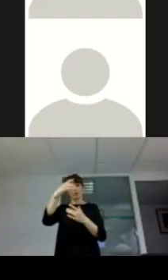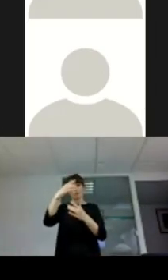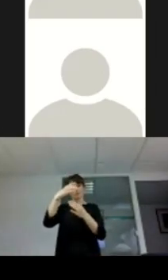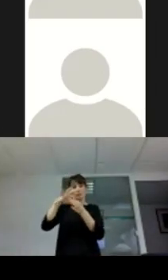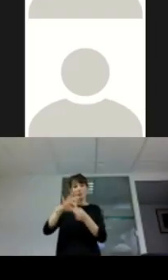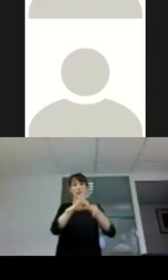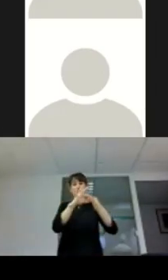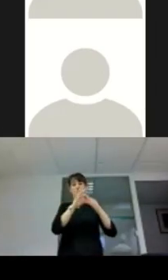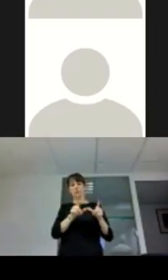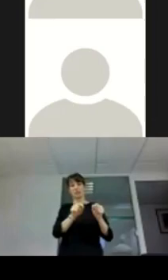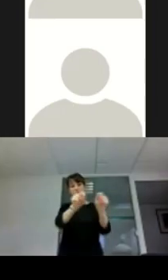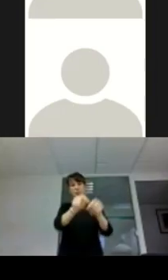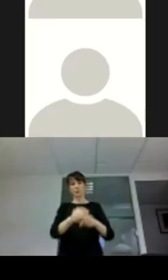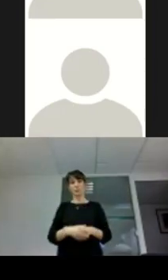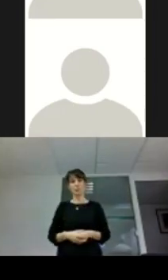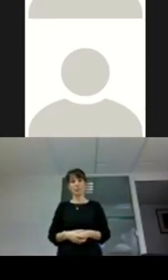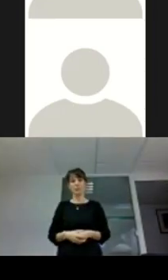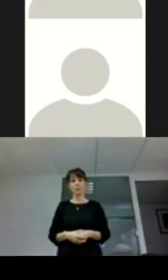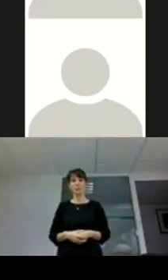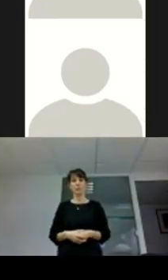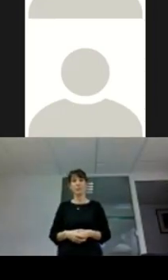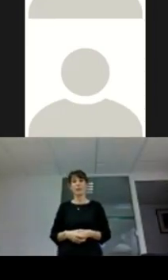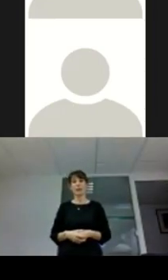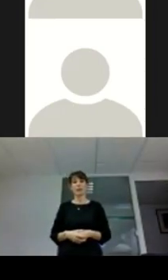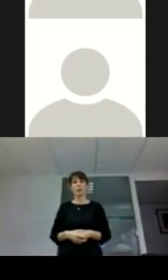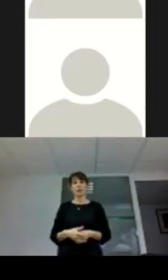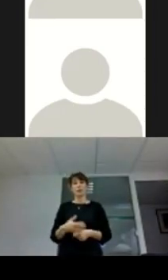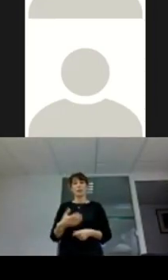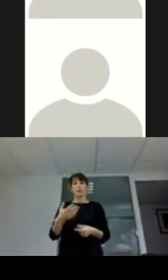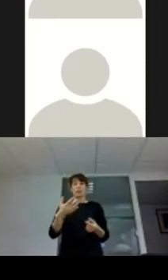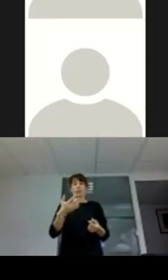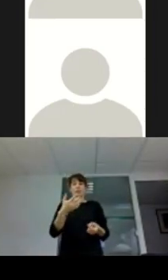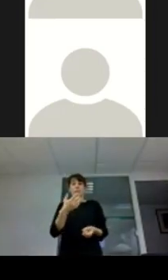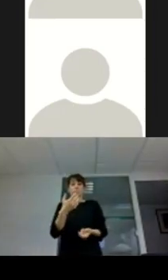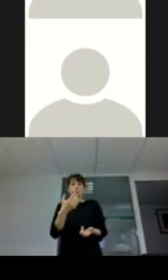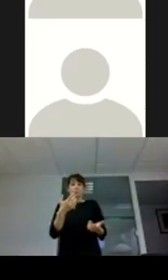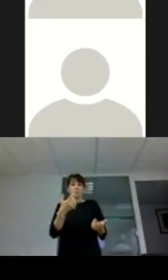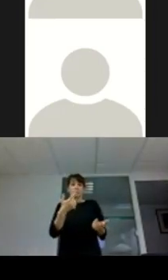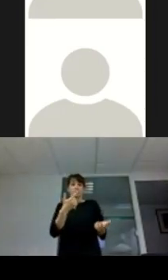de support autour de la pathologie cancéreuse.